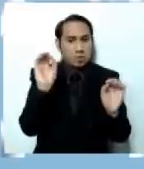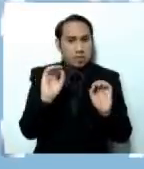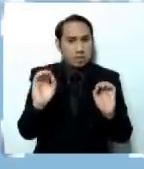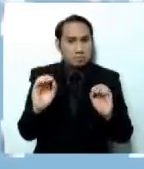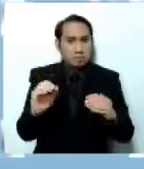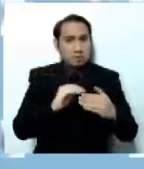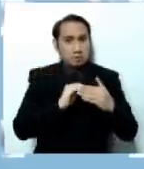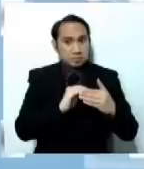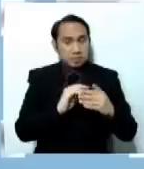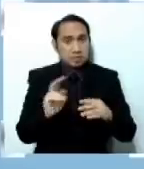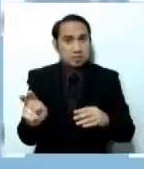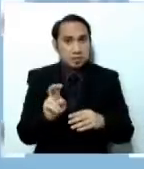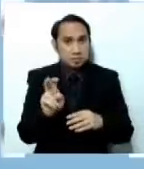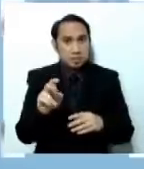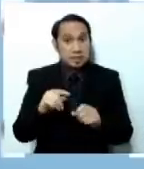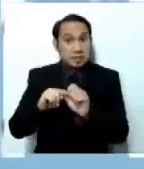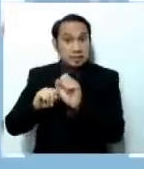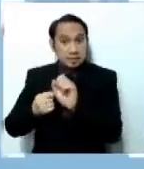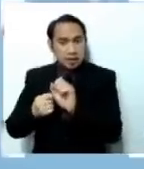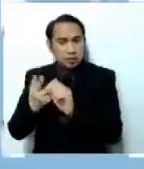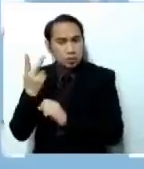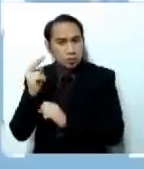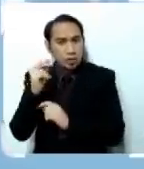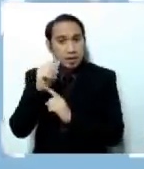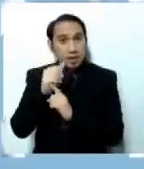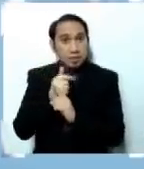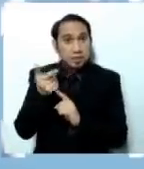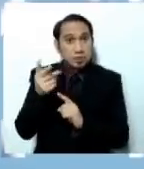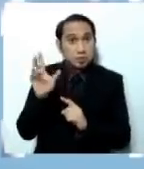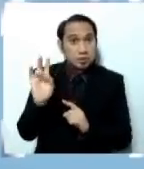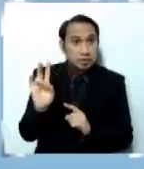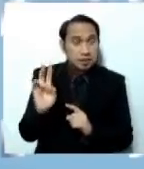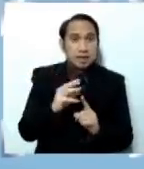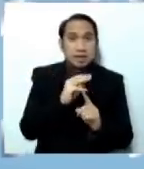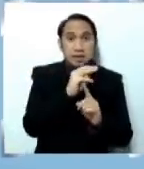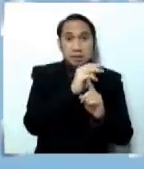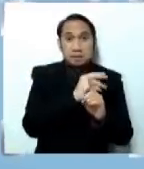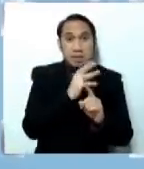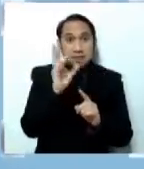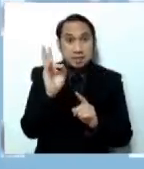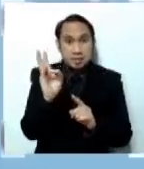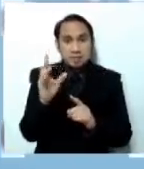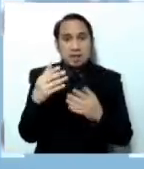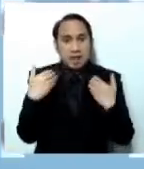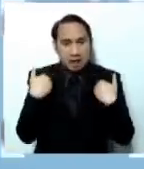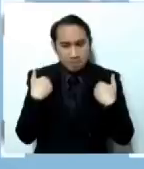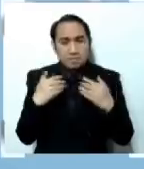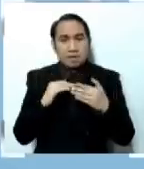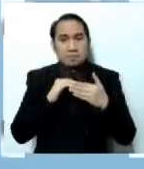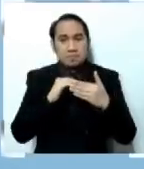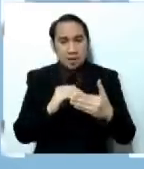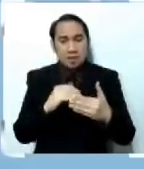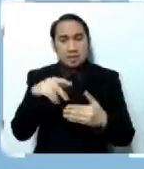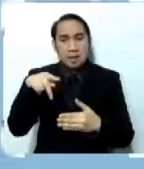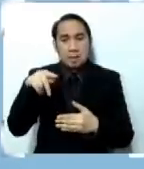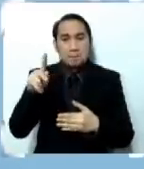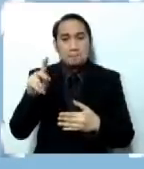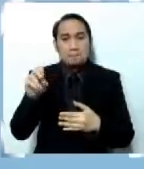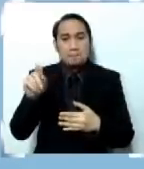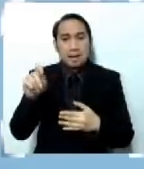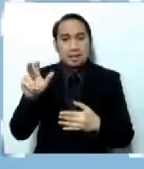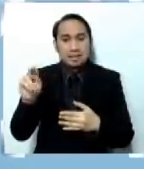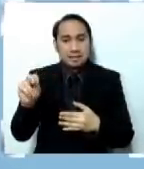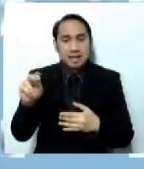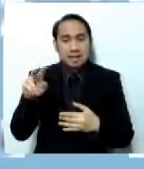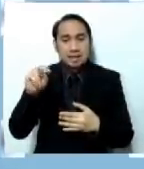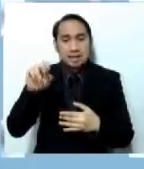April 29. May 7, pinalawig yung travel ban sa Pakistan, Bangladesh, Nepal at Sri Lanka.